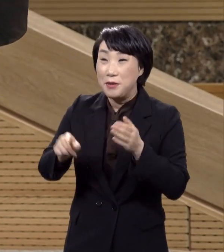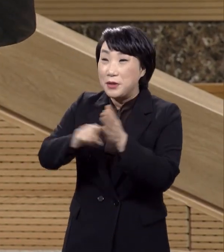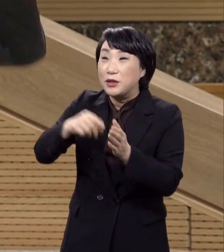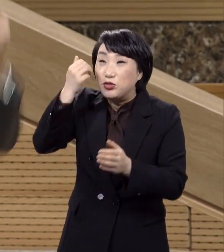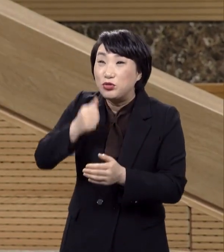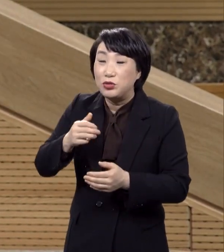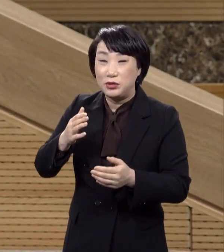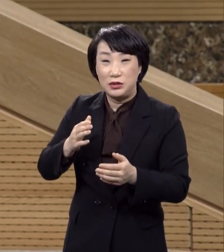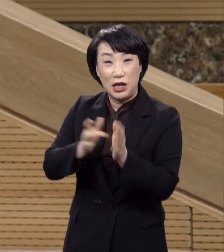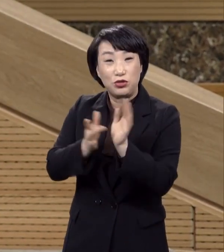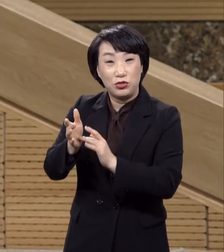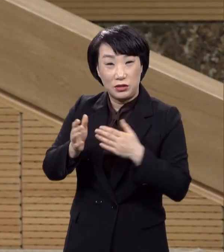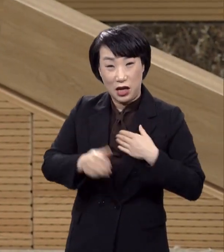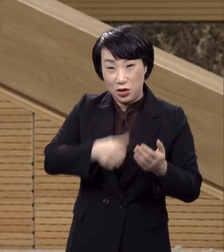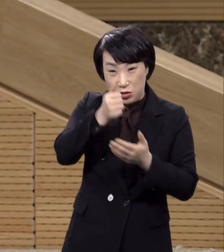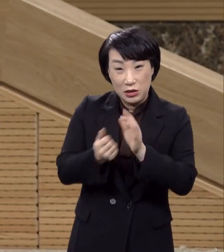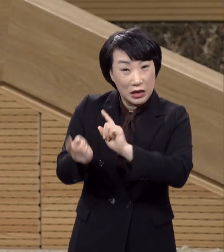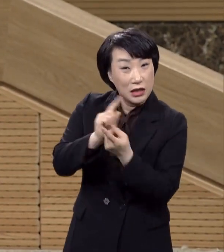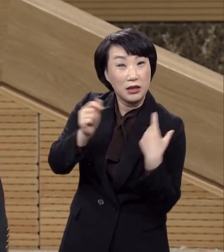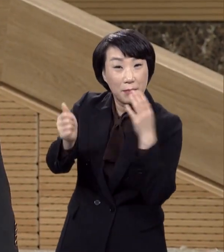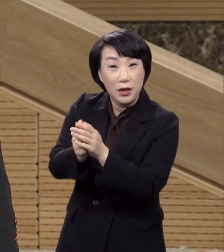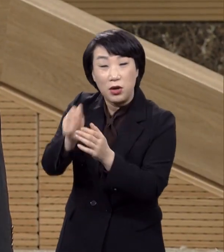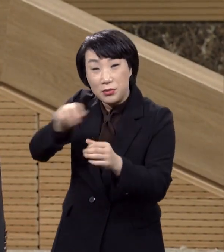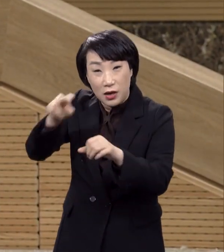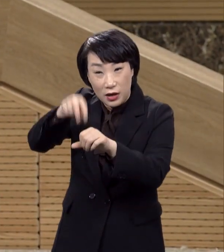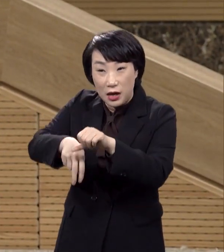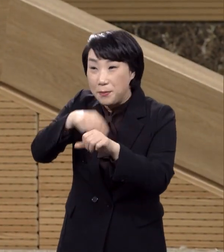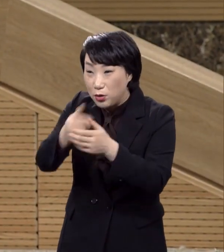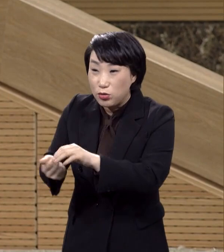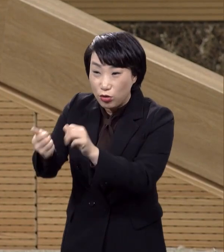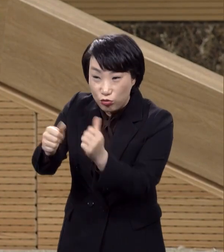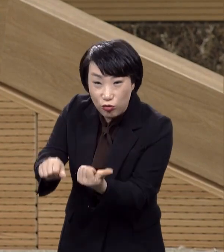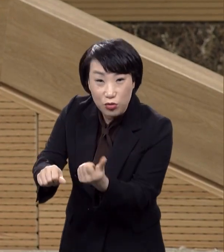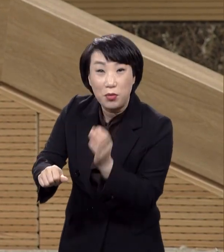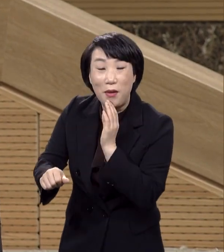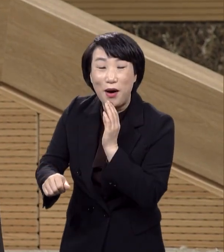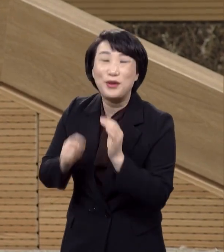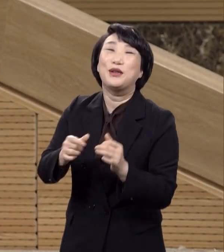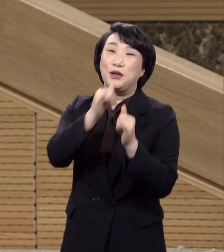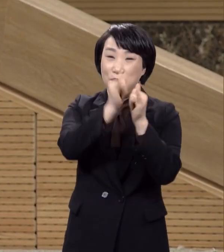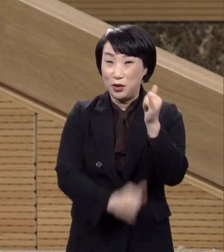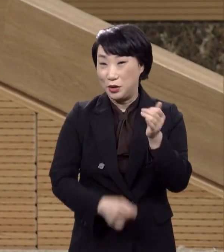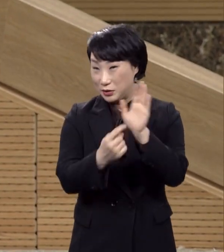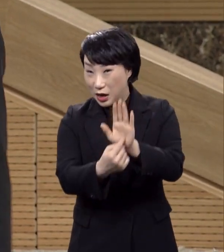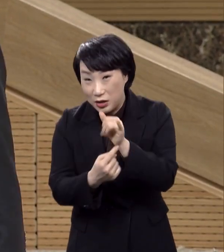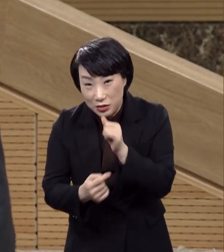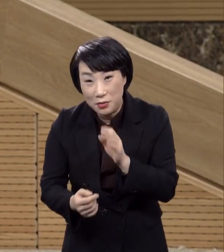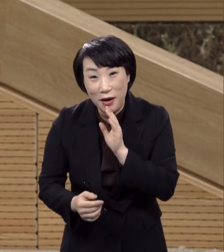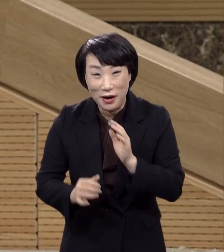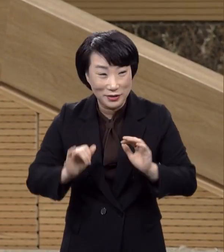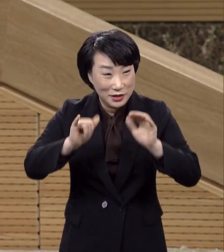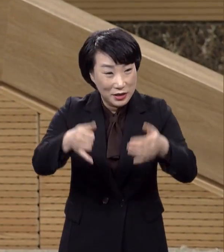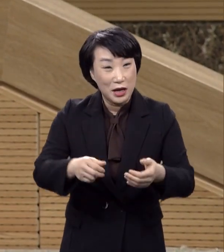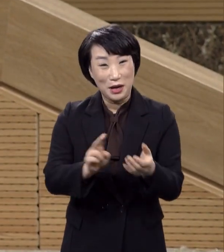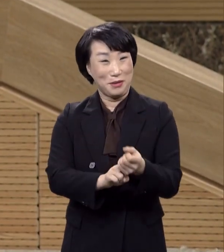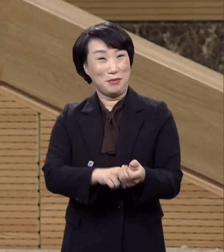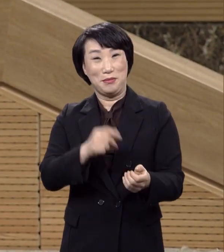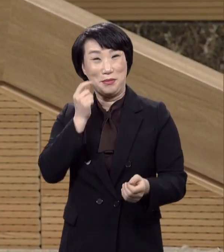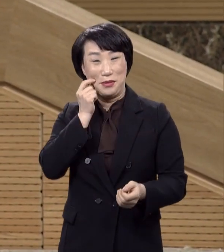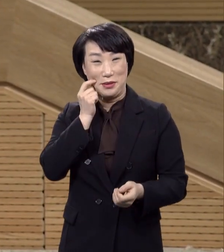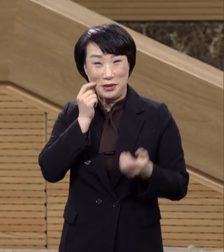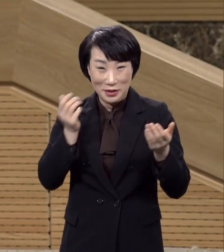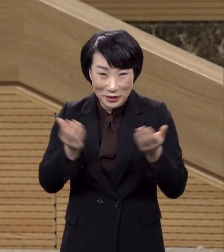죄를 담당하고 피 흘려 죽으신 것은 역사가 말해주고 있고, 이 세상에서 감출 수 없는